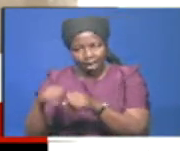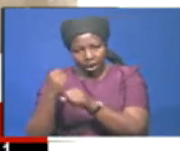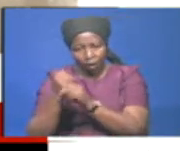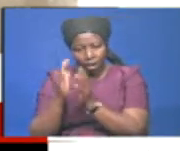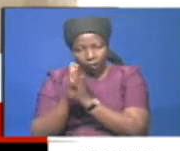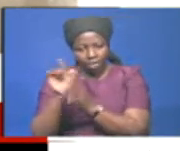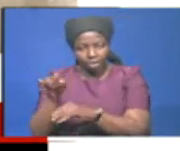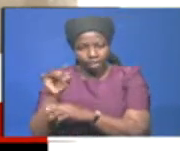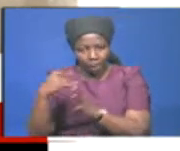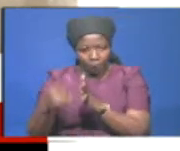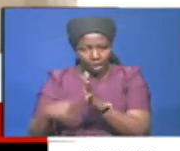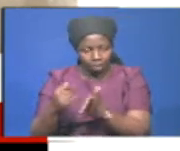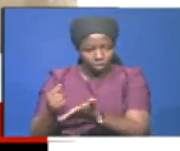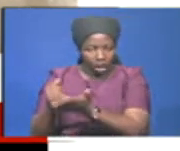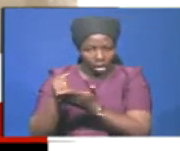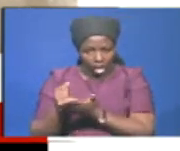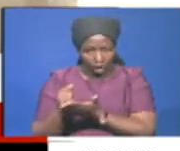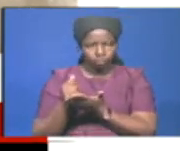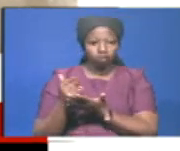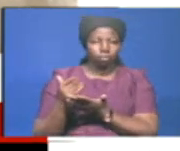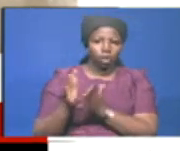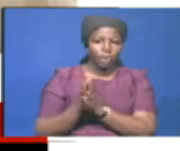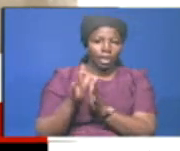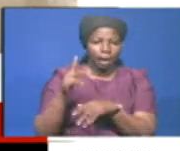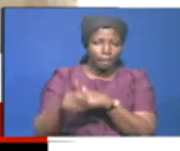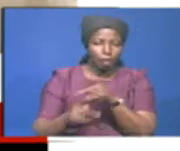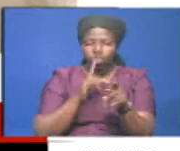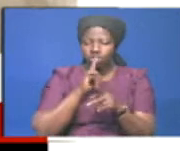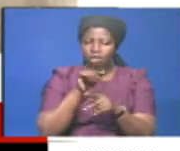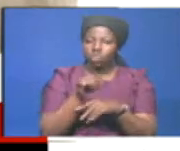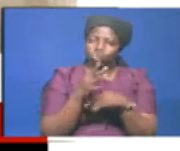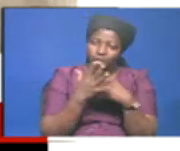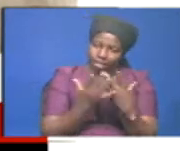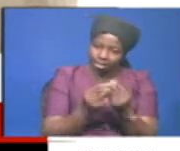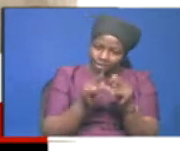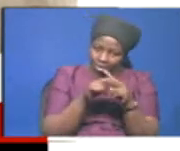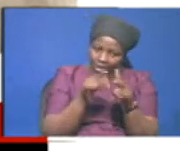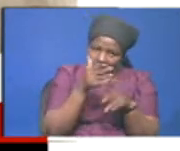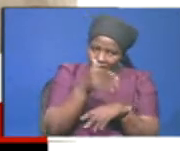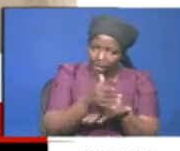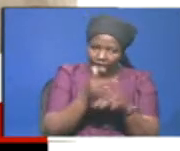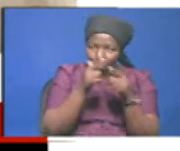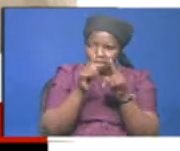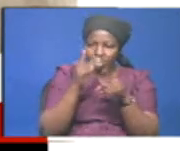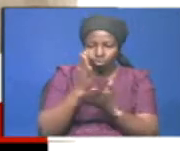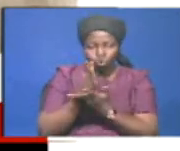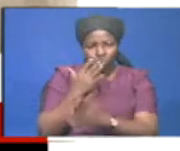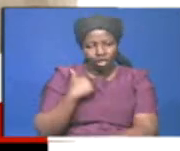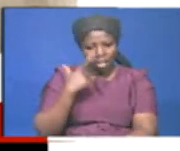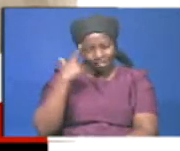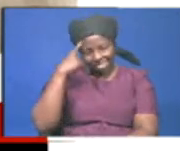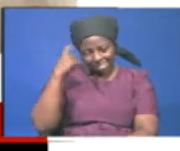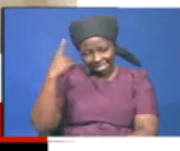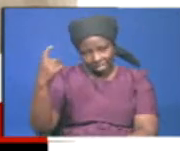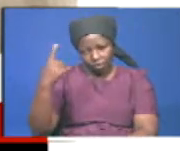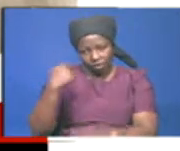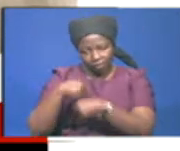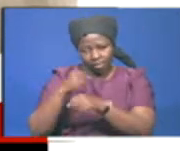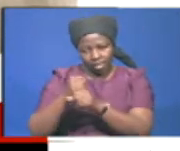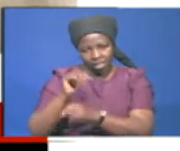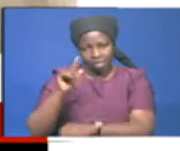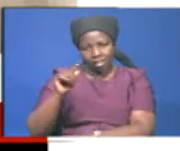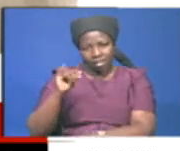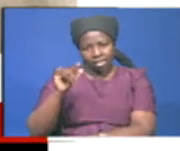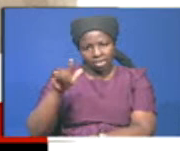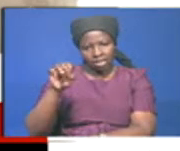kufanya hii process. Kwa hivyo ilikuwa rahisi kuanzia hapa, ingawavyo tuna ndoto ya kutengeneza tiles na